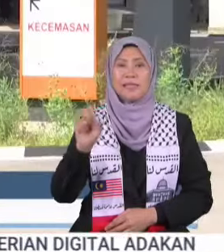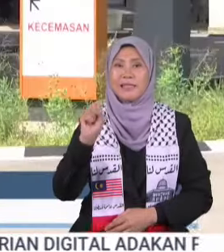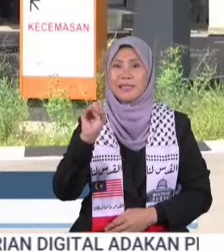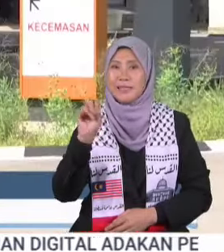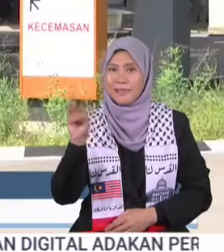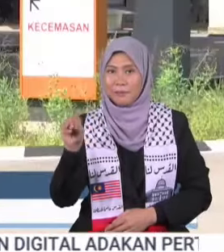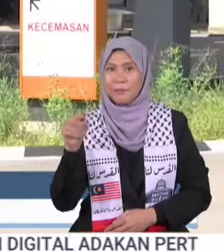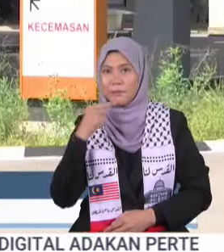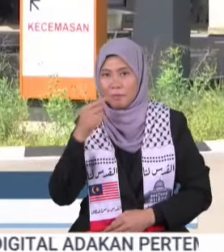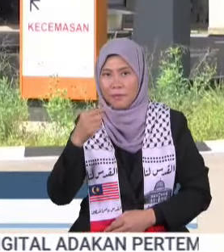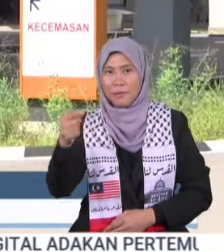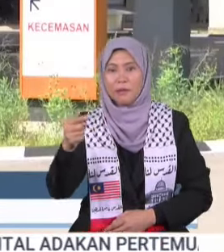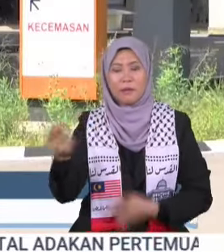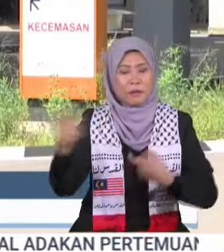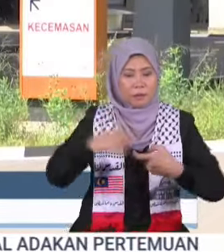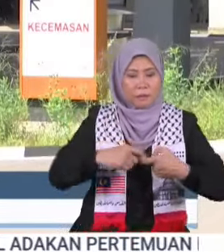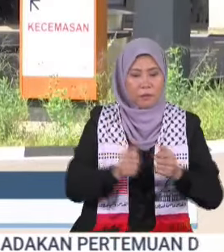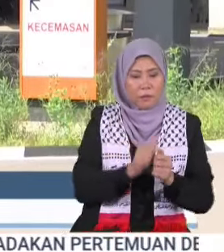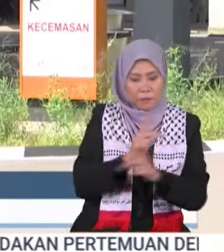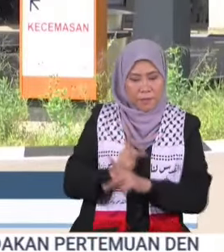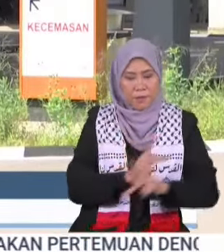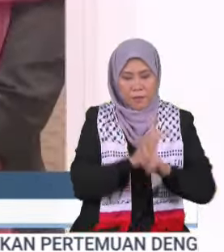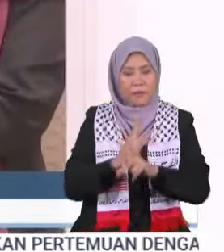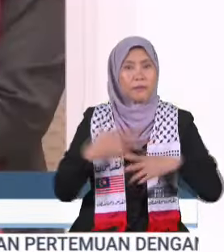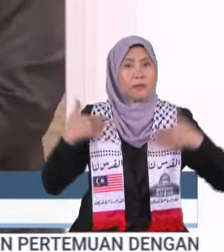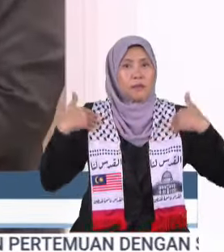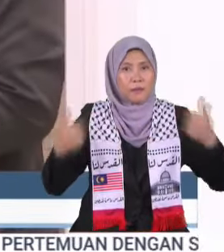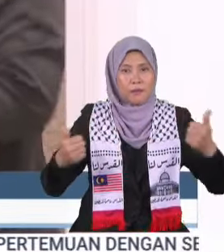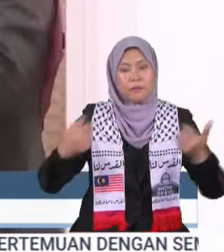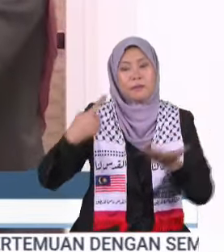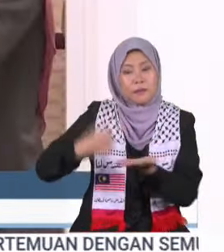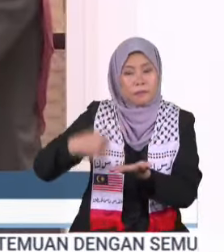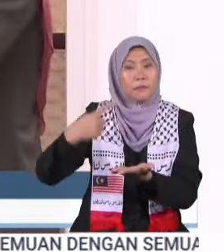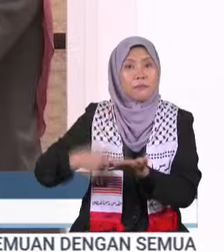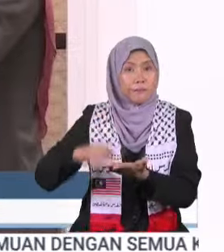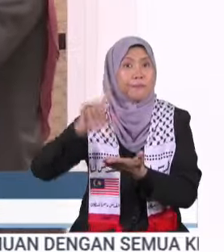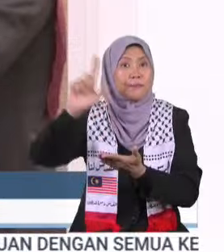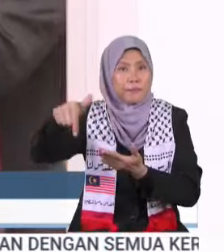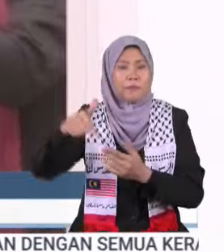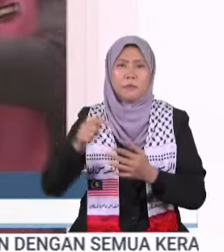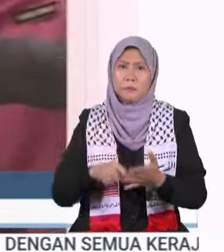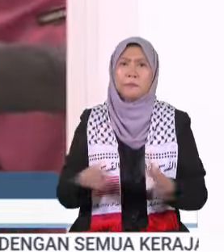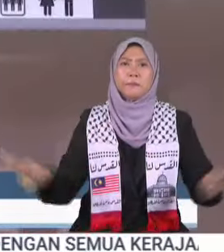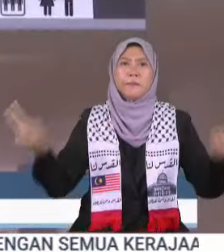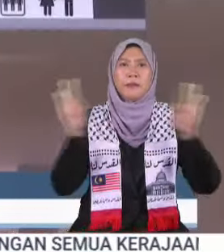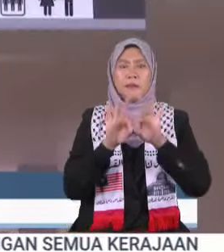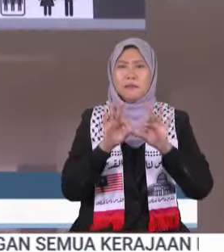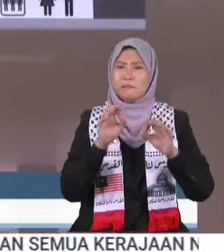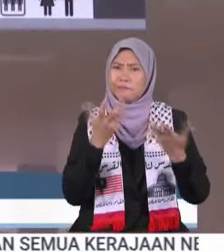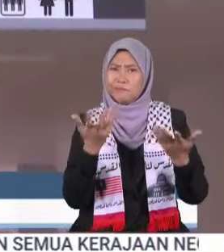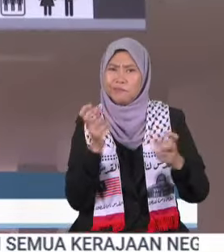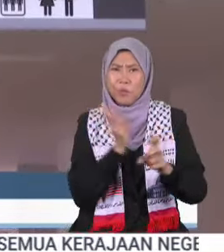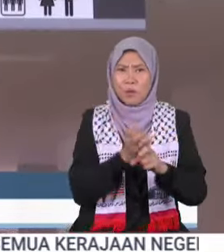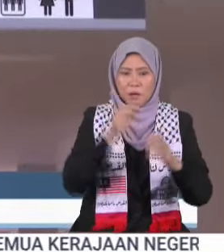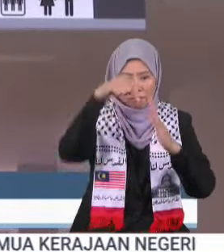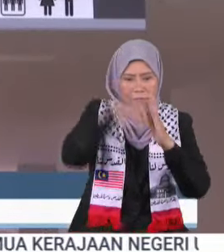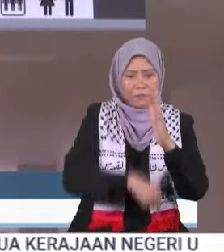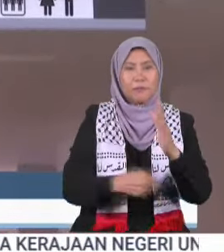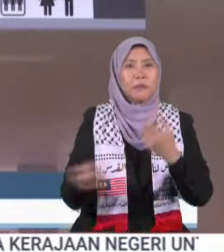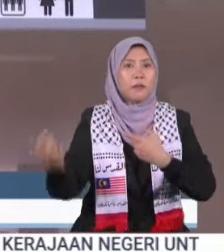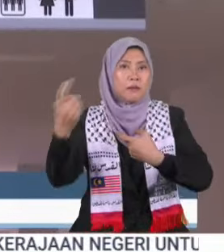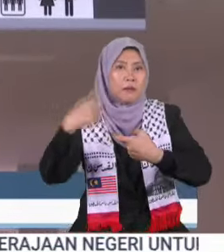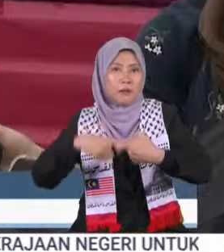berkata perkara-perkara berhubung penjagaan kesihatan yang dibincangkan kelak adalah sangat teknikal kerana melibatkan